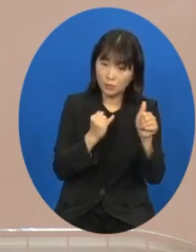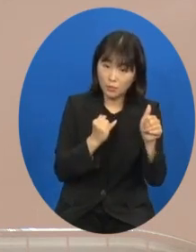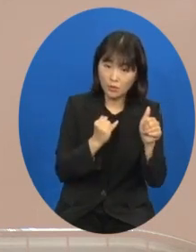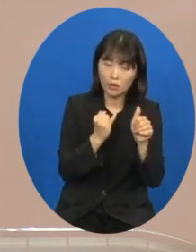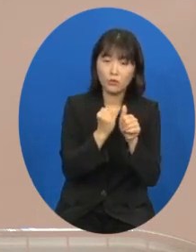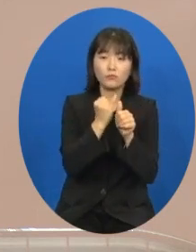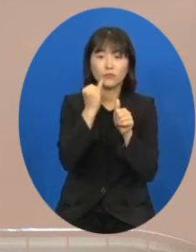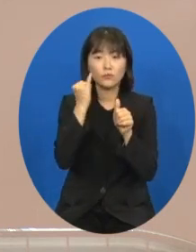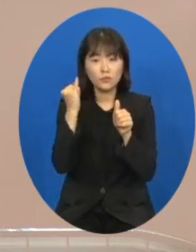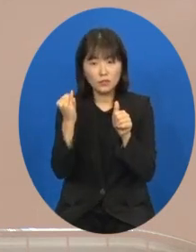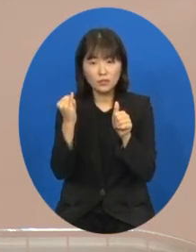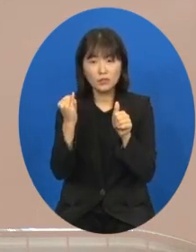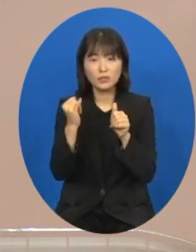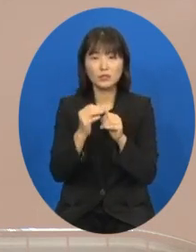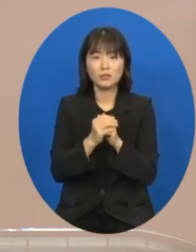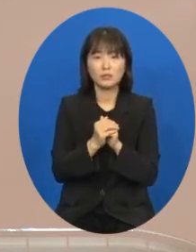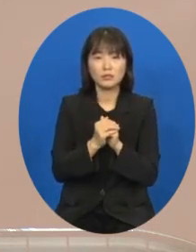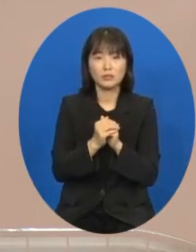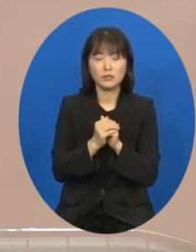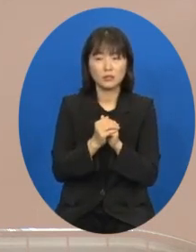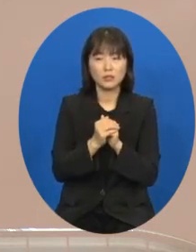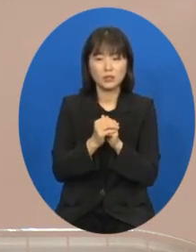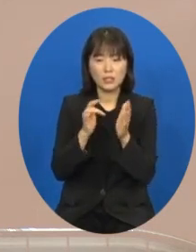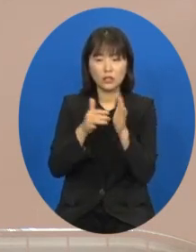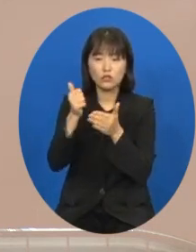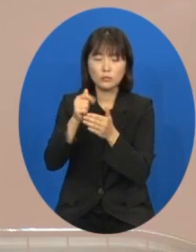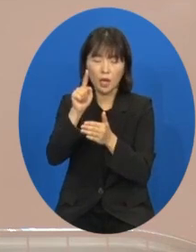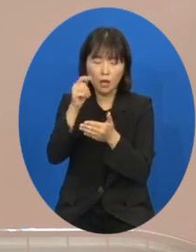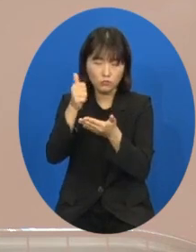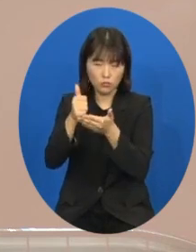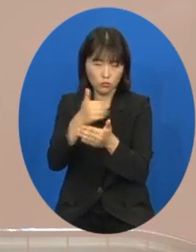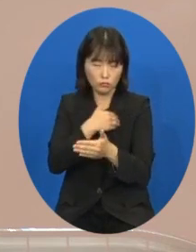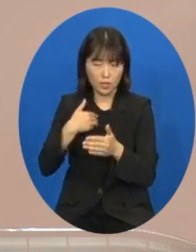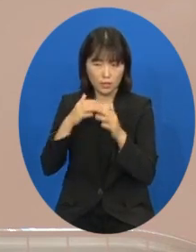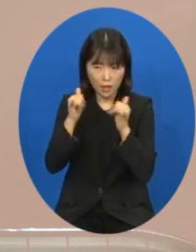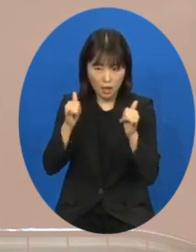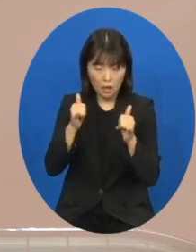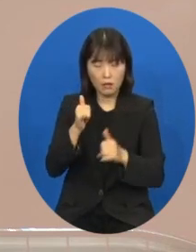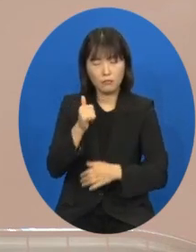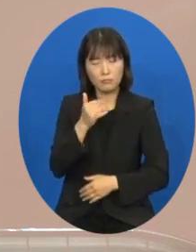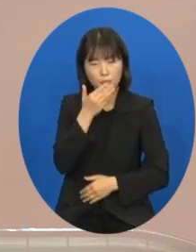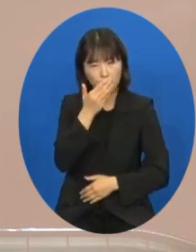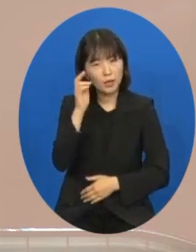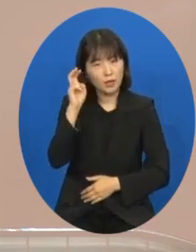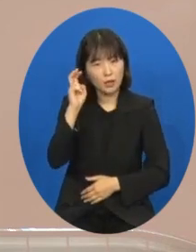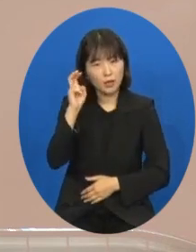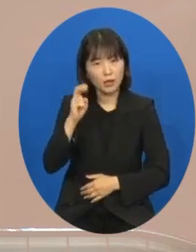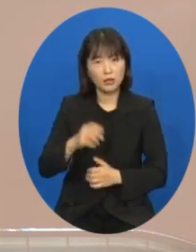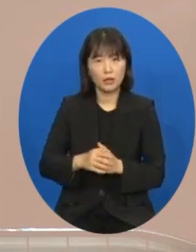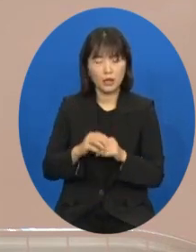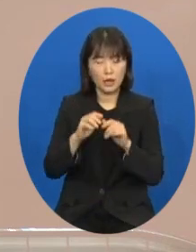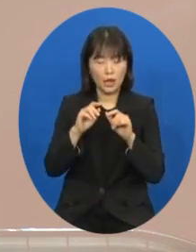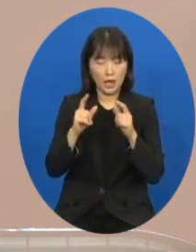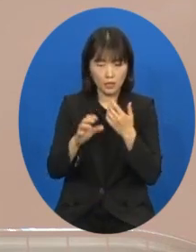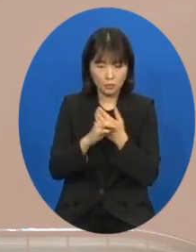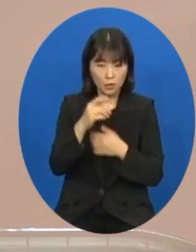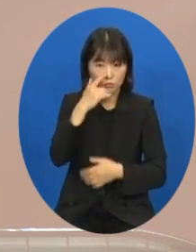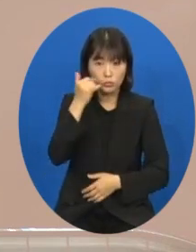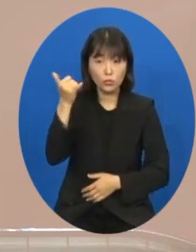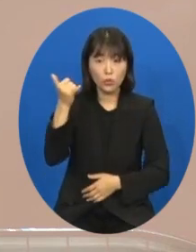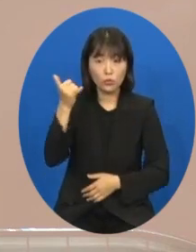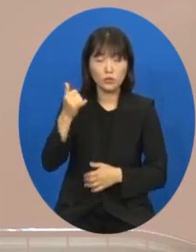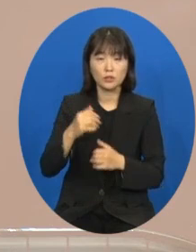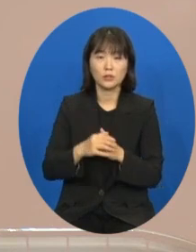아내가 그렇습니까? 그럴 수 있어요. 또는 부모님이 그럴 수 있어요. 부모님이 여러분의 필요를